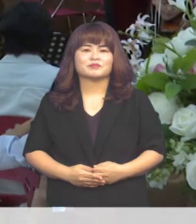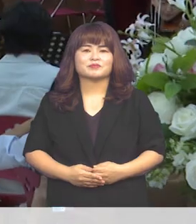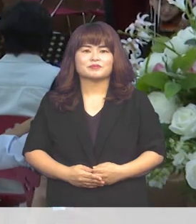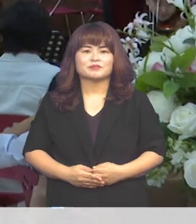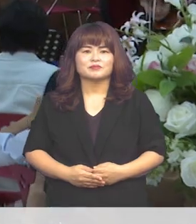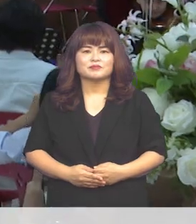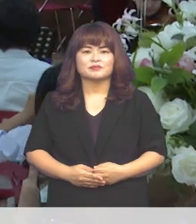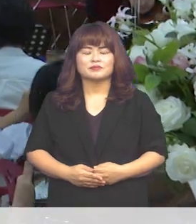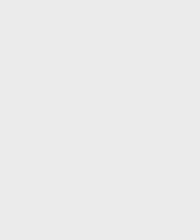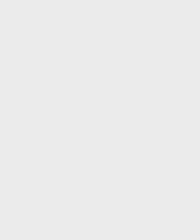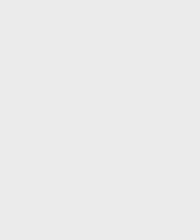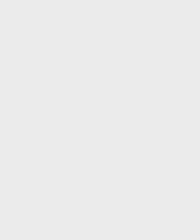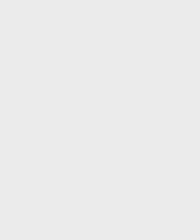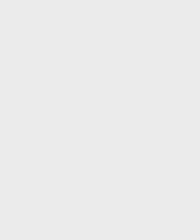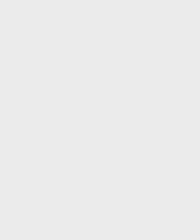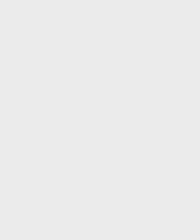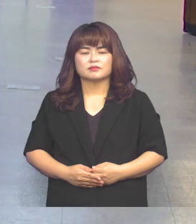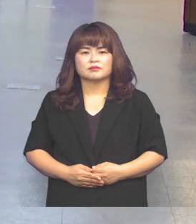마쳤습니다.